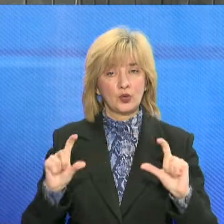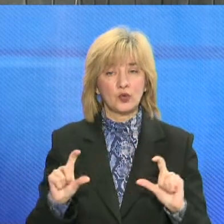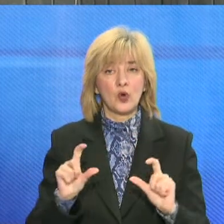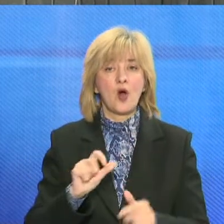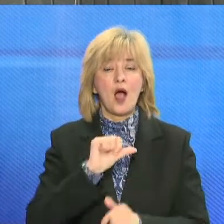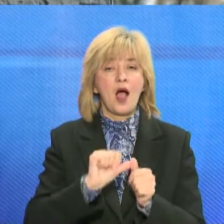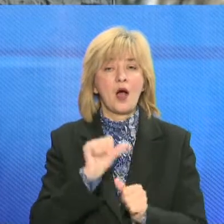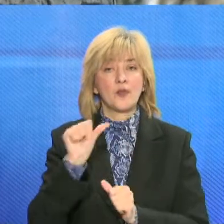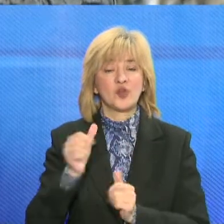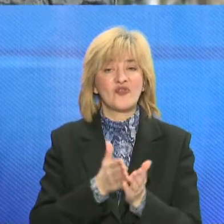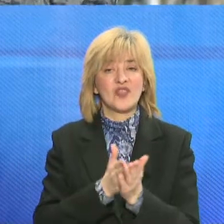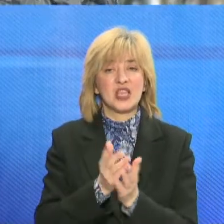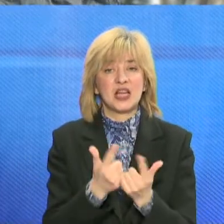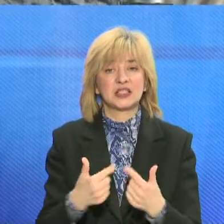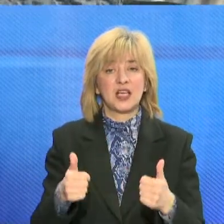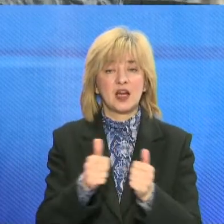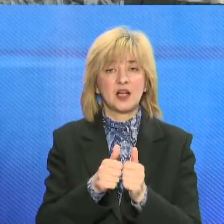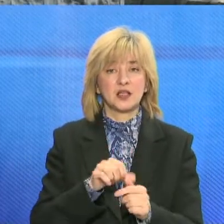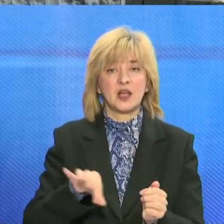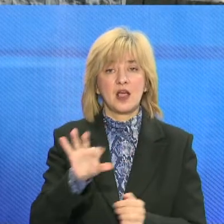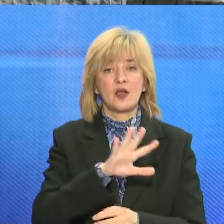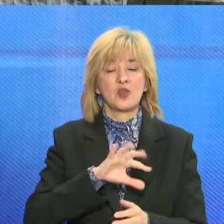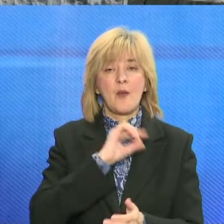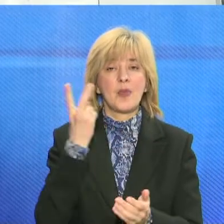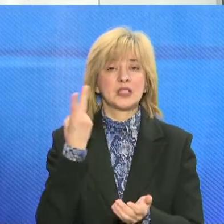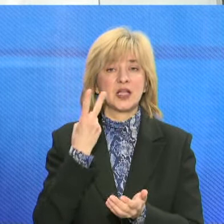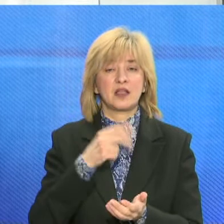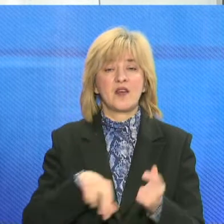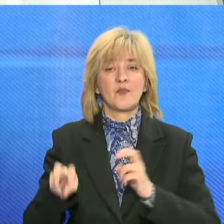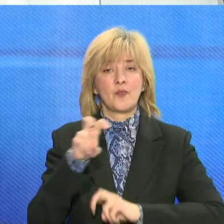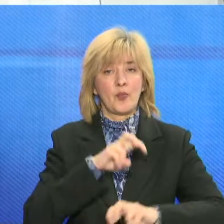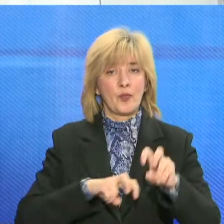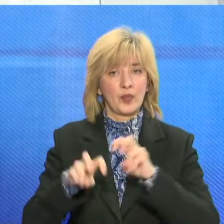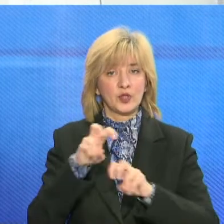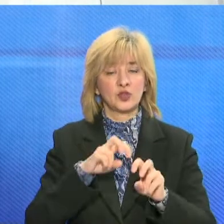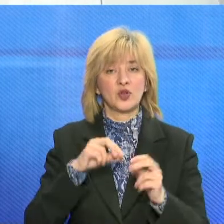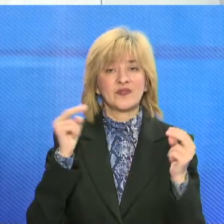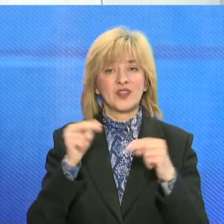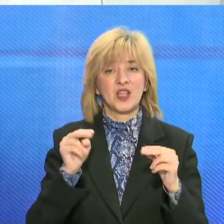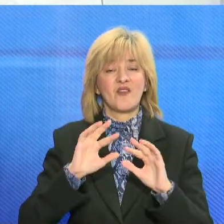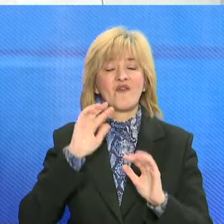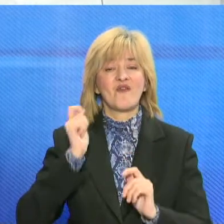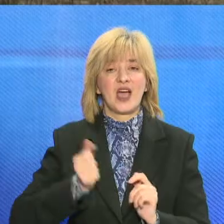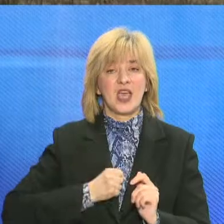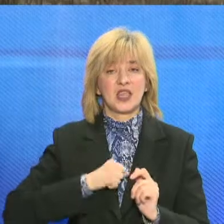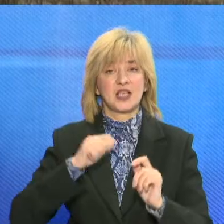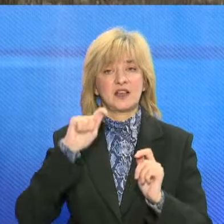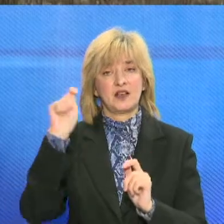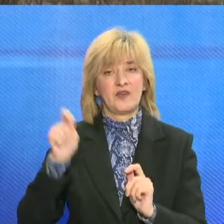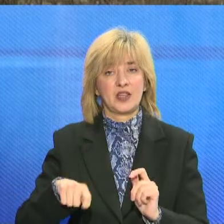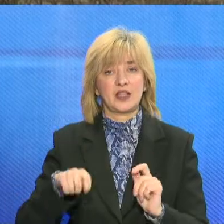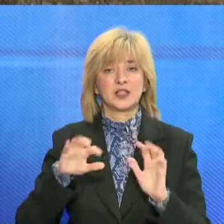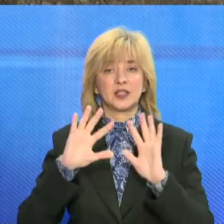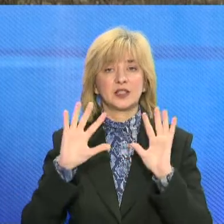Апроч того, ветеранские организации региона на постоянной основе ведут пошук сведков военных подей. Дякуючи отриманной